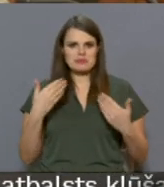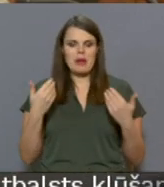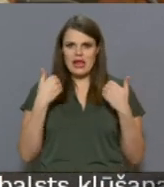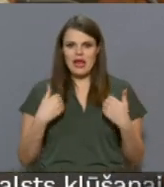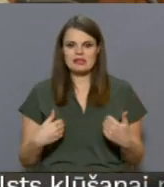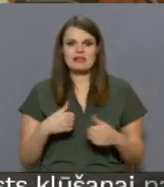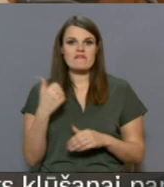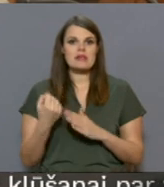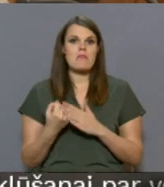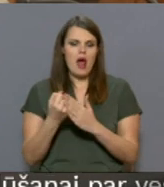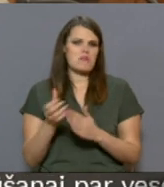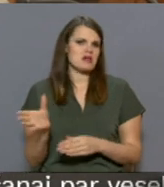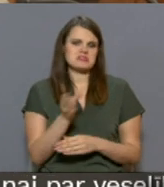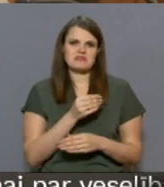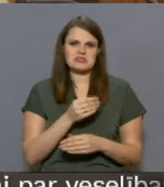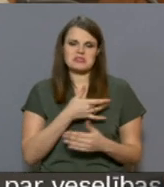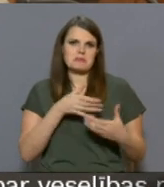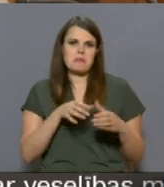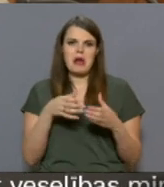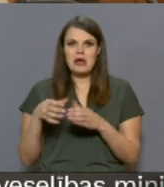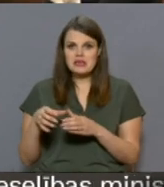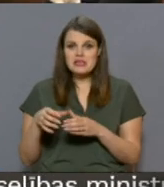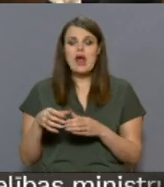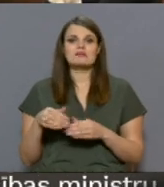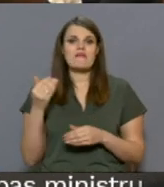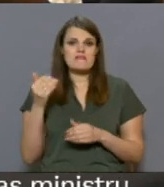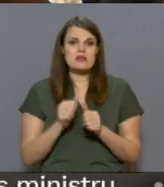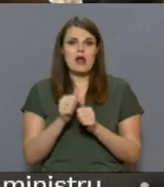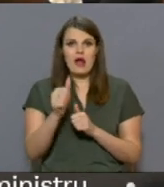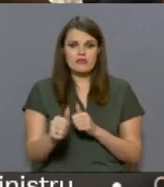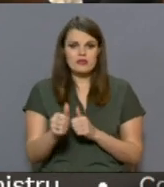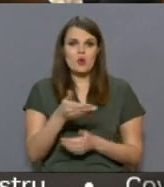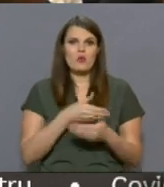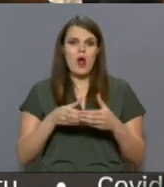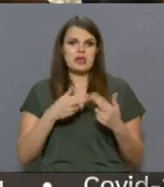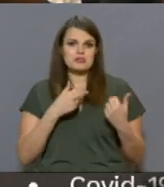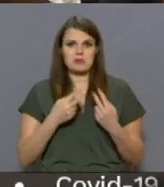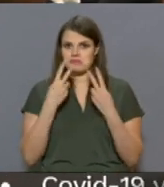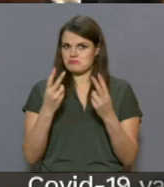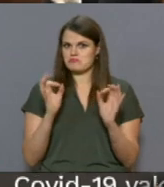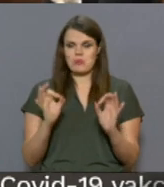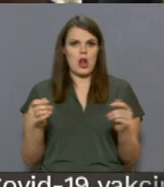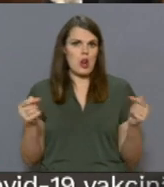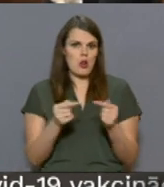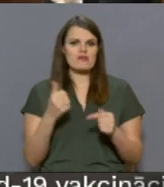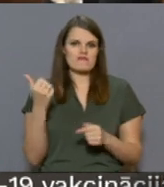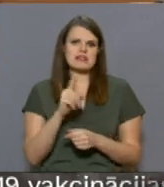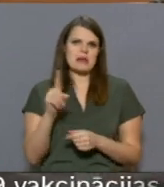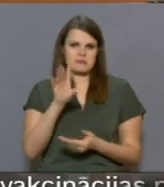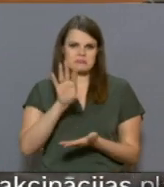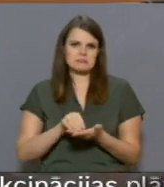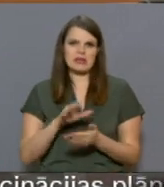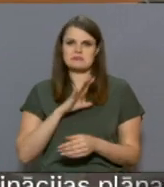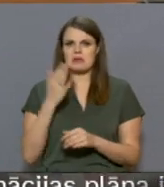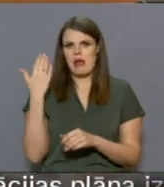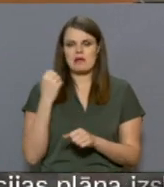Pavļutam atbalstu pauž visas koalīcijas partijas. Viņa kandidatūru koalīcijas biedru uzskata par loģisku, jo Pavļutam jau ir pieredze ministra